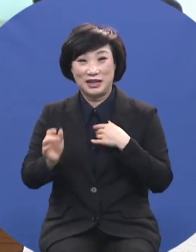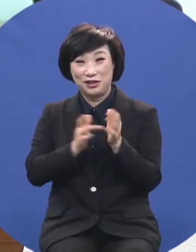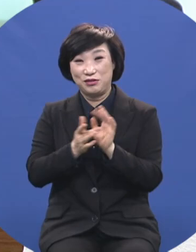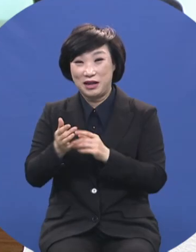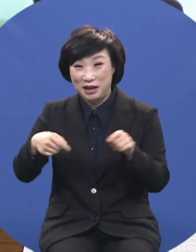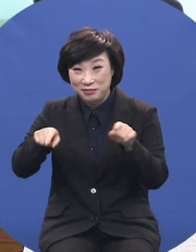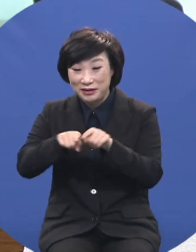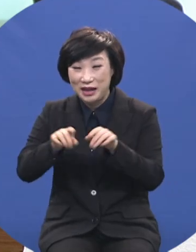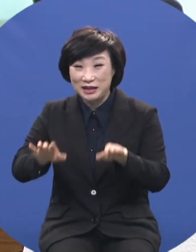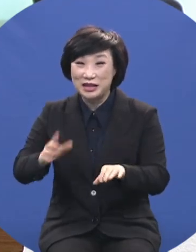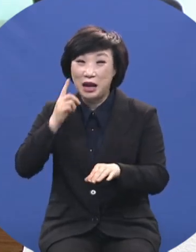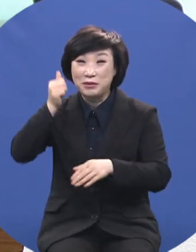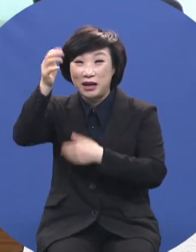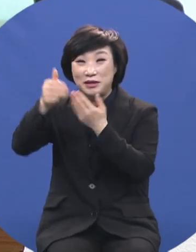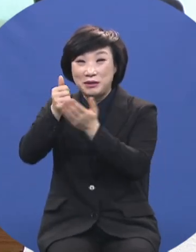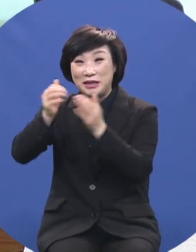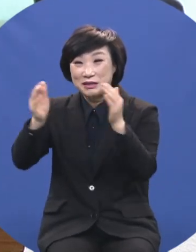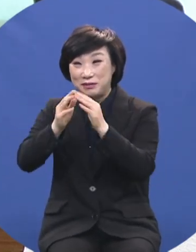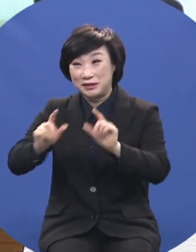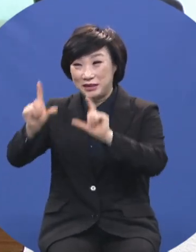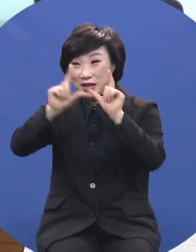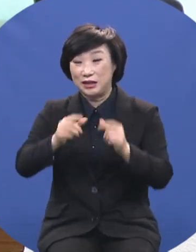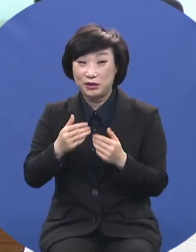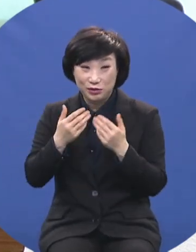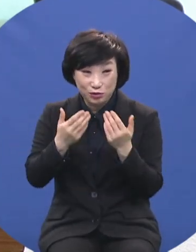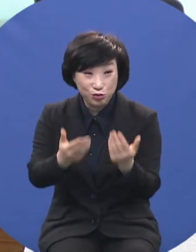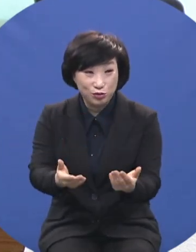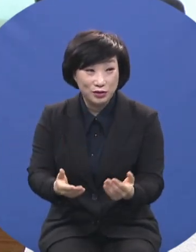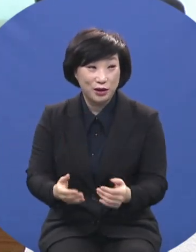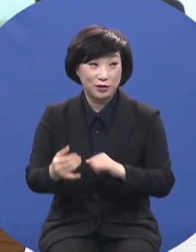함께 아버지 집에서 살게 하리라.